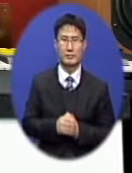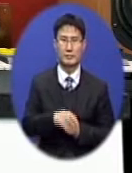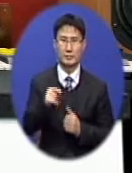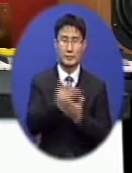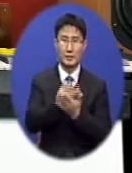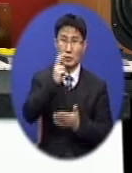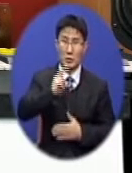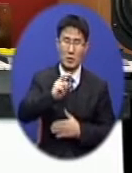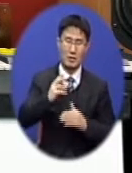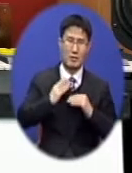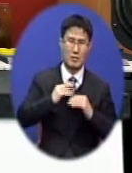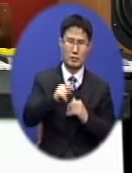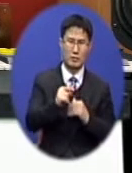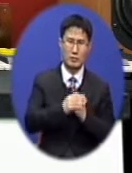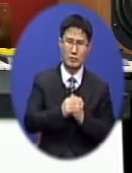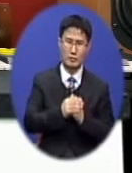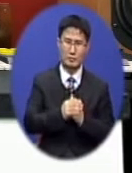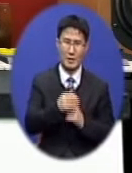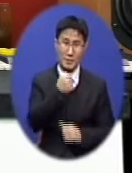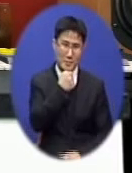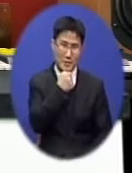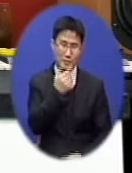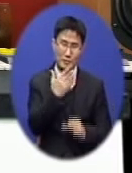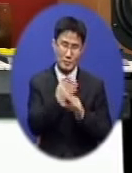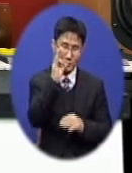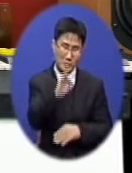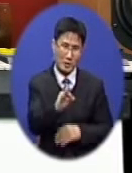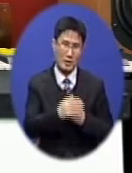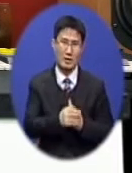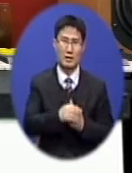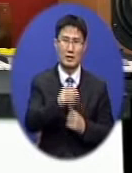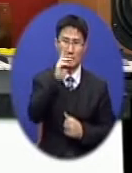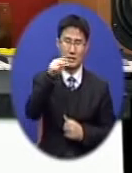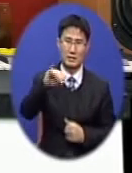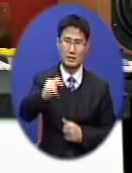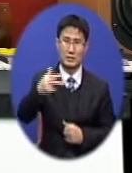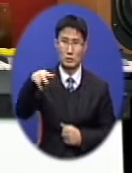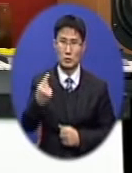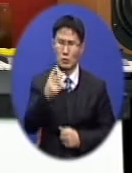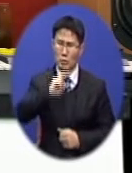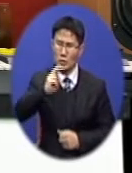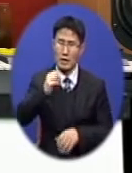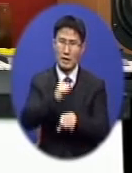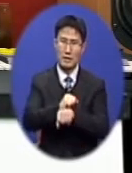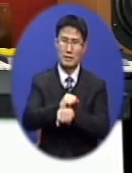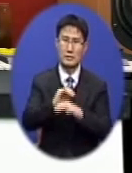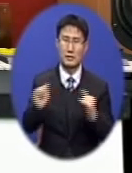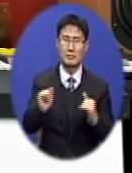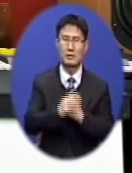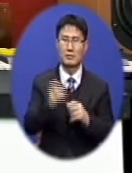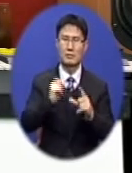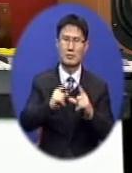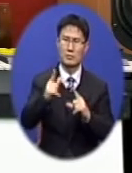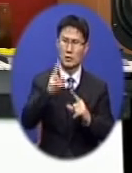노래 자랑을 진행하다 보니까 네. 이 박진도 씨 노래 나오는 가지고 나오는 분들이 네.